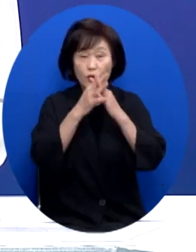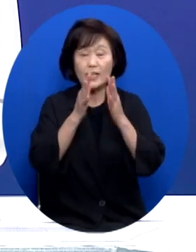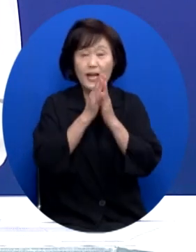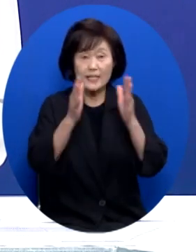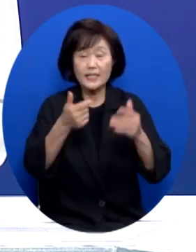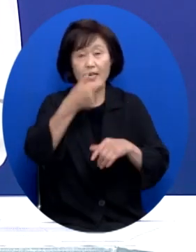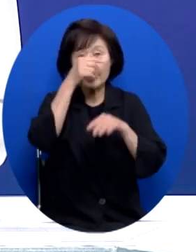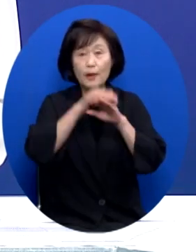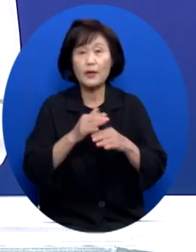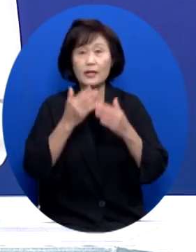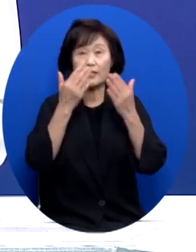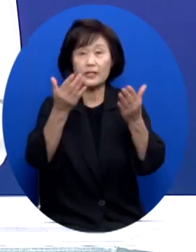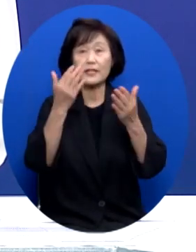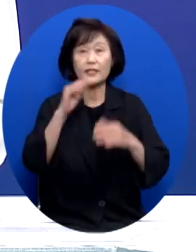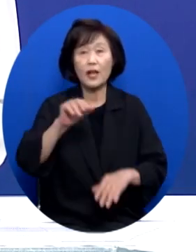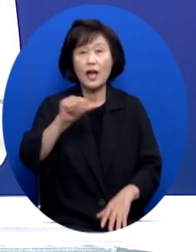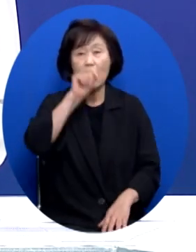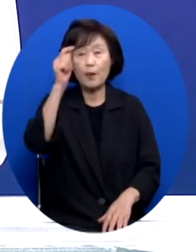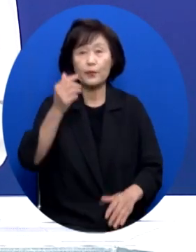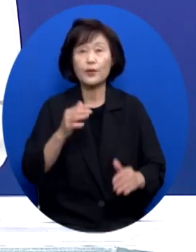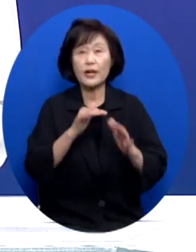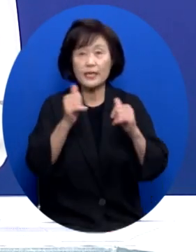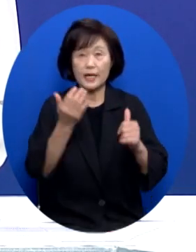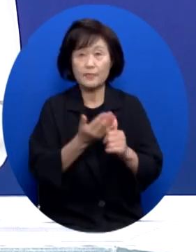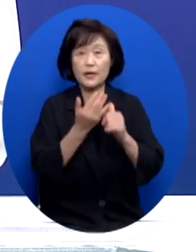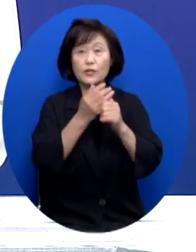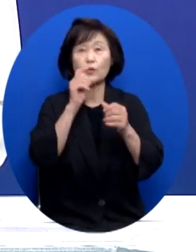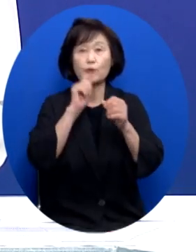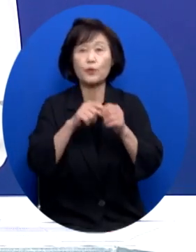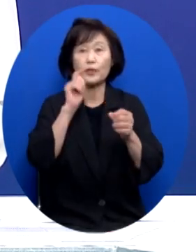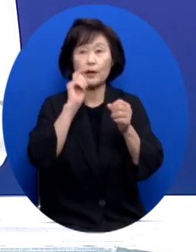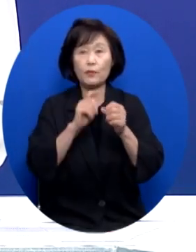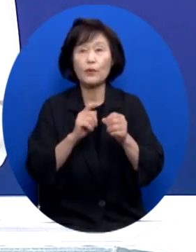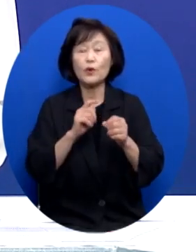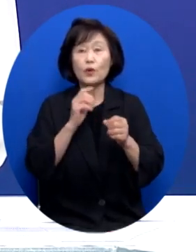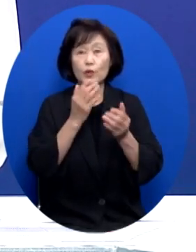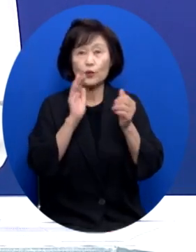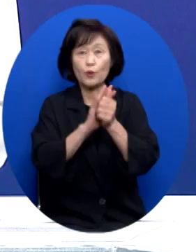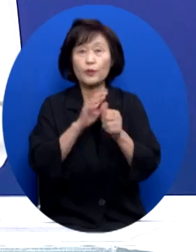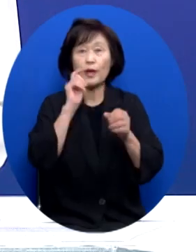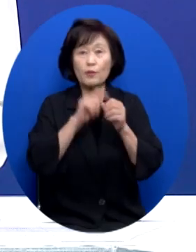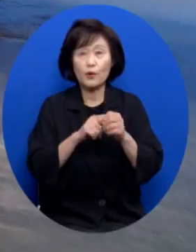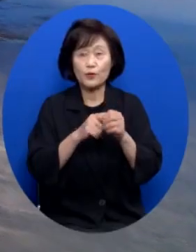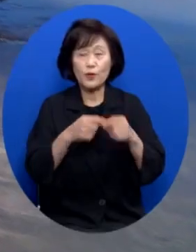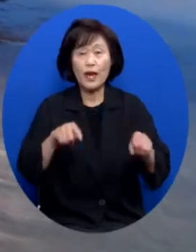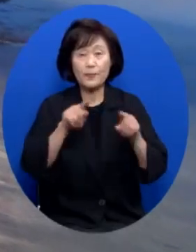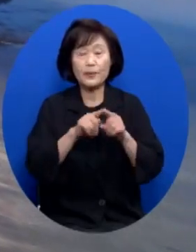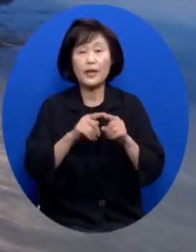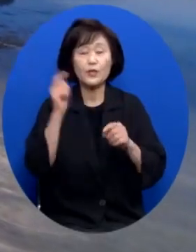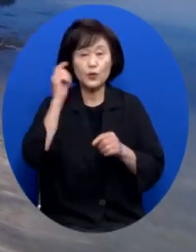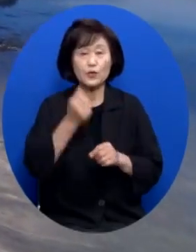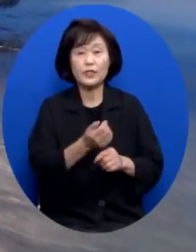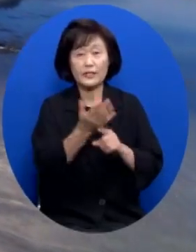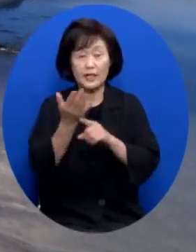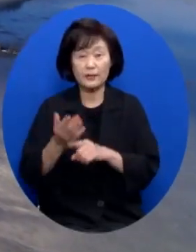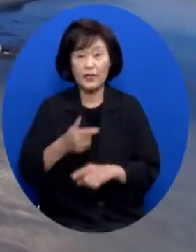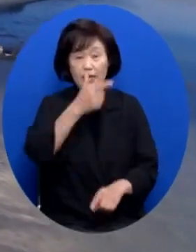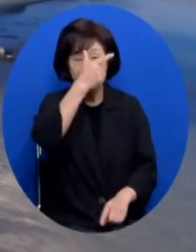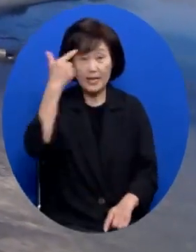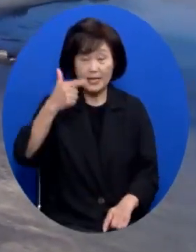아프리카 인재 양성을 돕기 위해 함께하는 이들이 있습니다. 황시은 기자가 전합니다. 탄자니아 최대